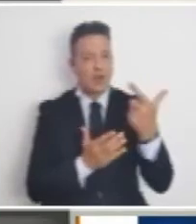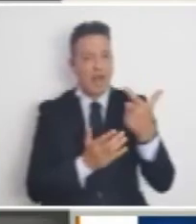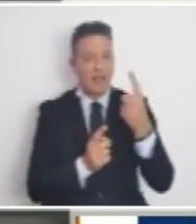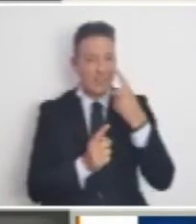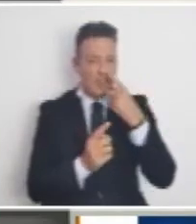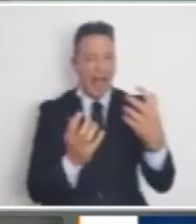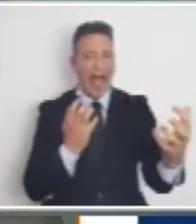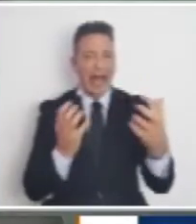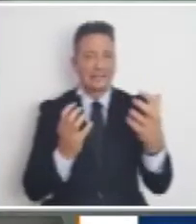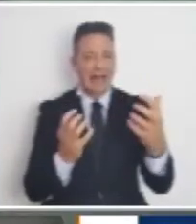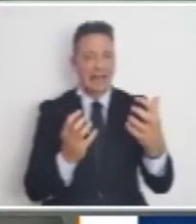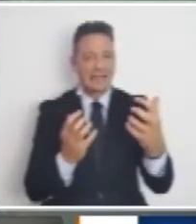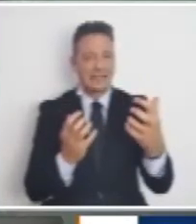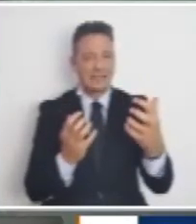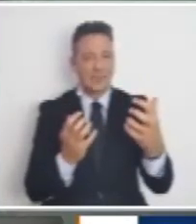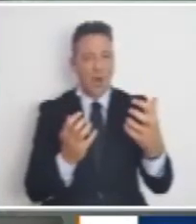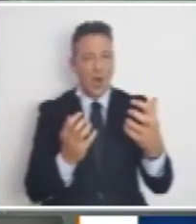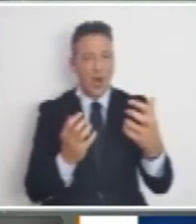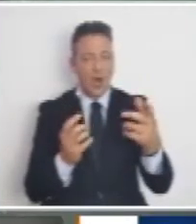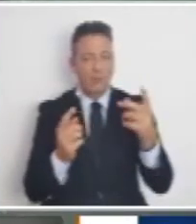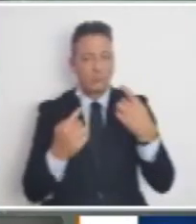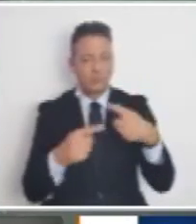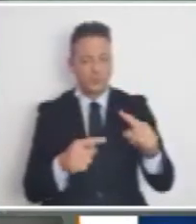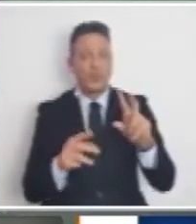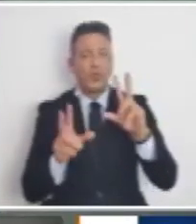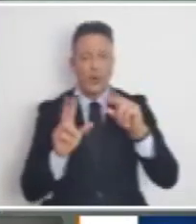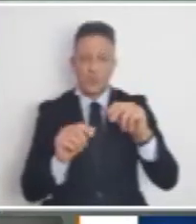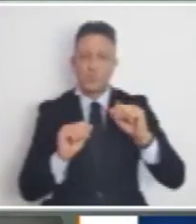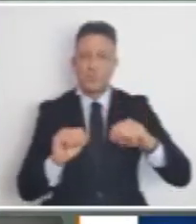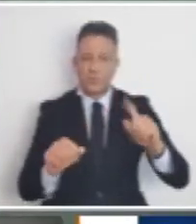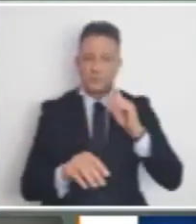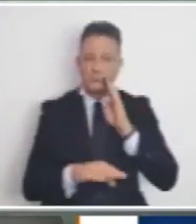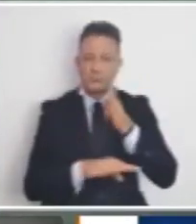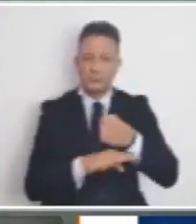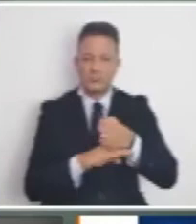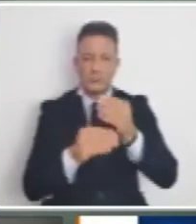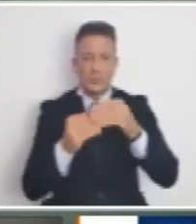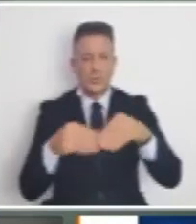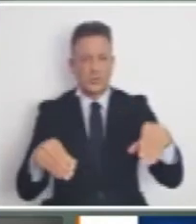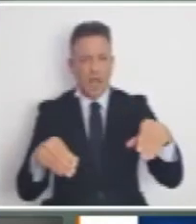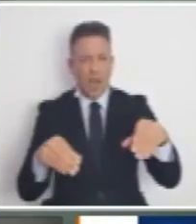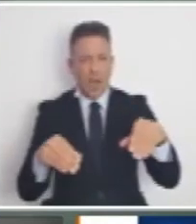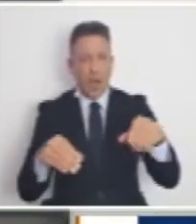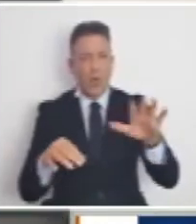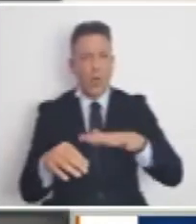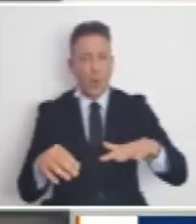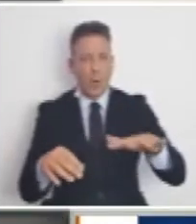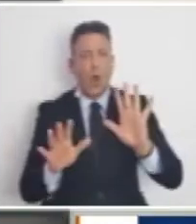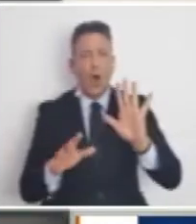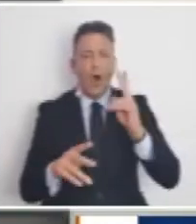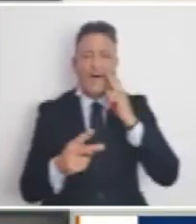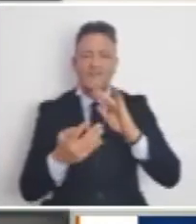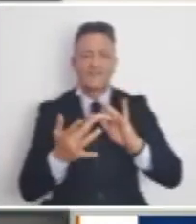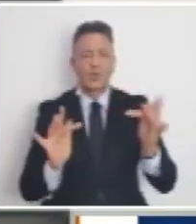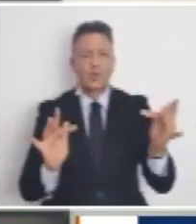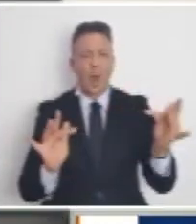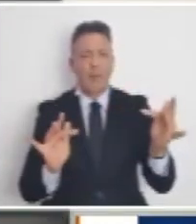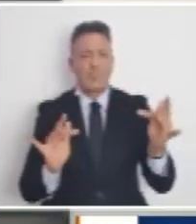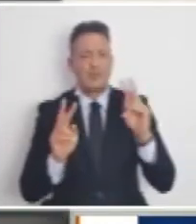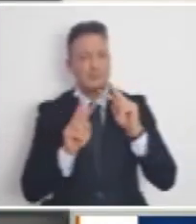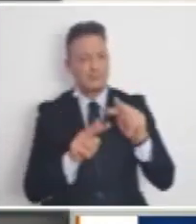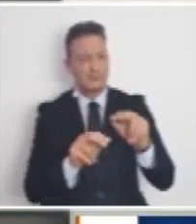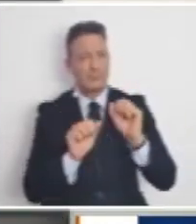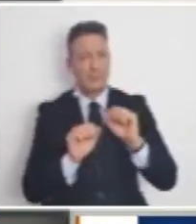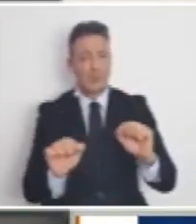che è possibile conoscere visitando l'esposizione di castronuovo sia andando sul posto sia virtualmente e proprio l'attività sui